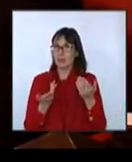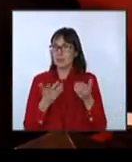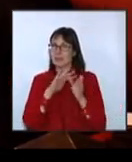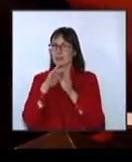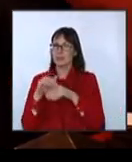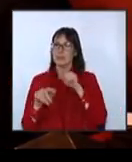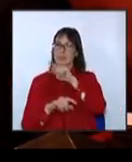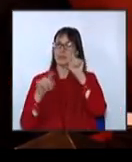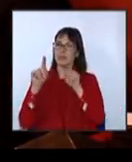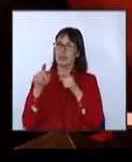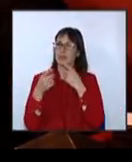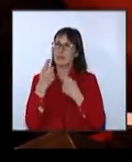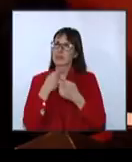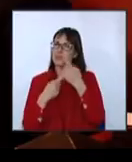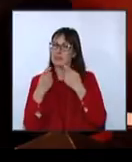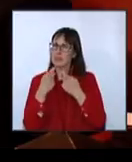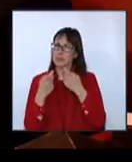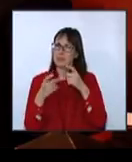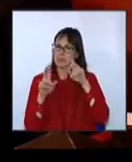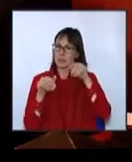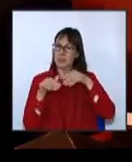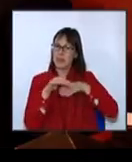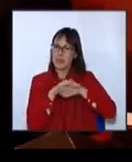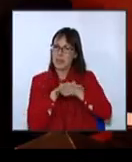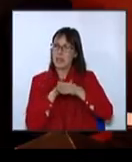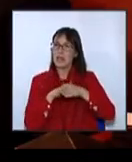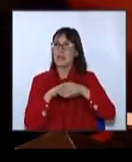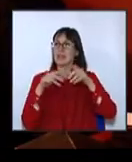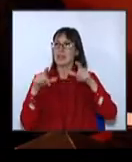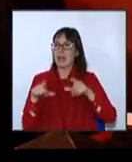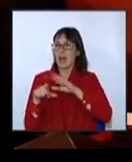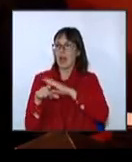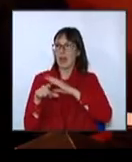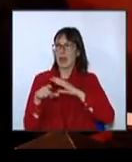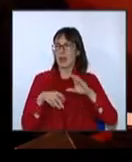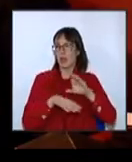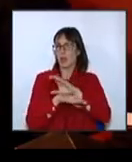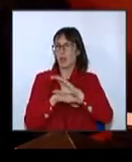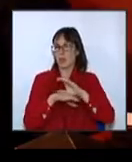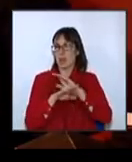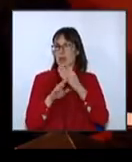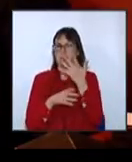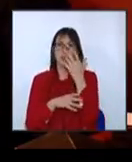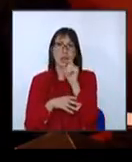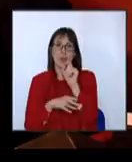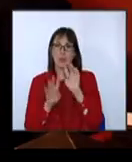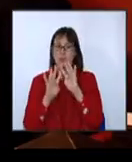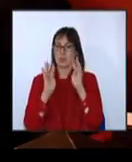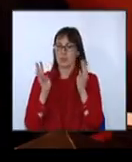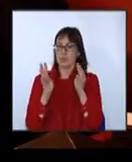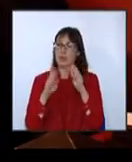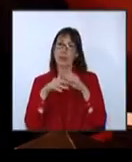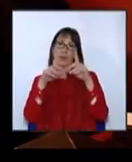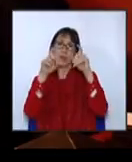interpretar que vostès el que van fer és entrar a la sala de consellers, estar-hi 5 minuts i tirar-se la fotografia per sortir als mitjans de